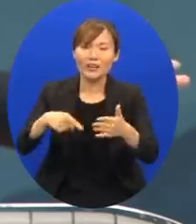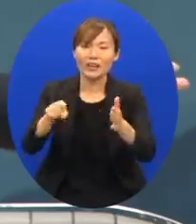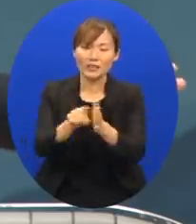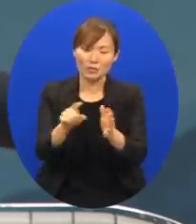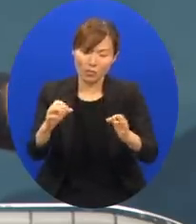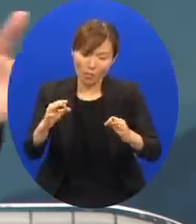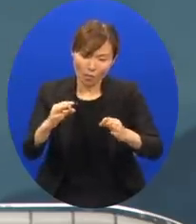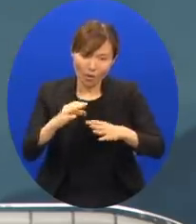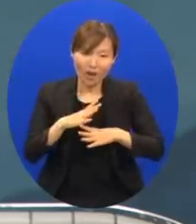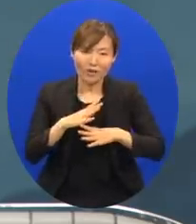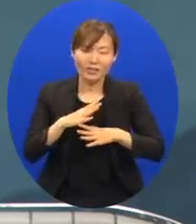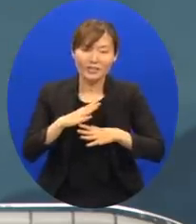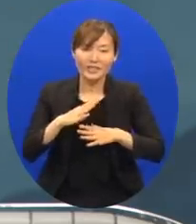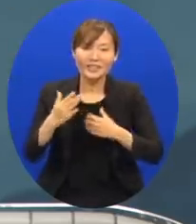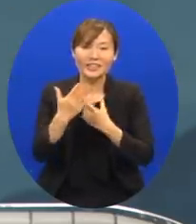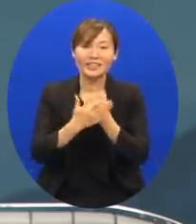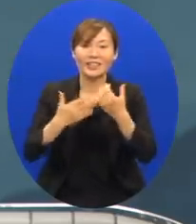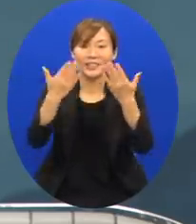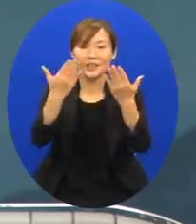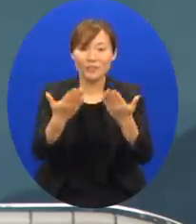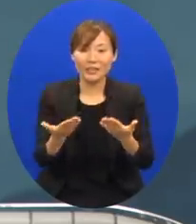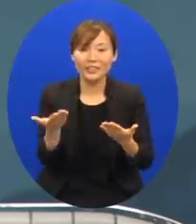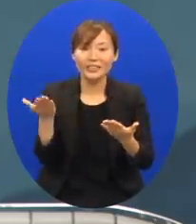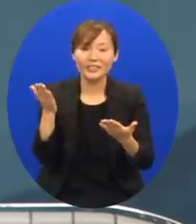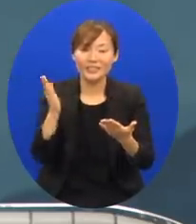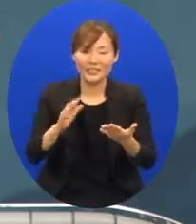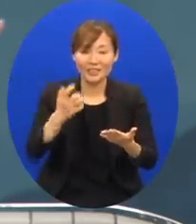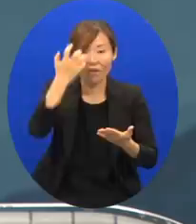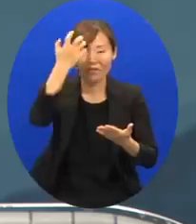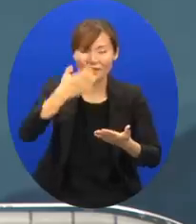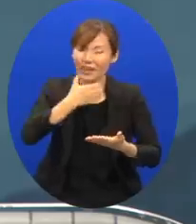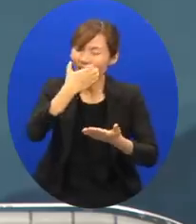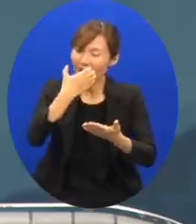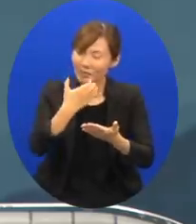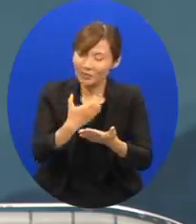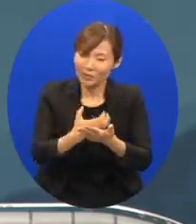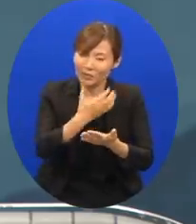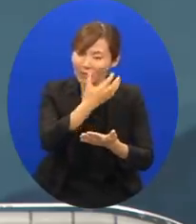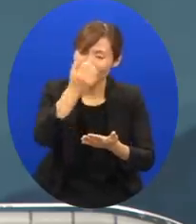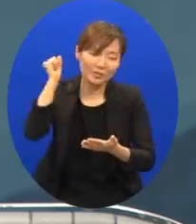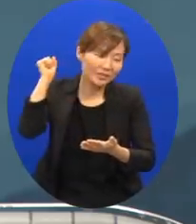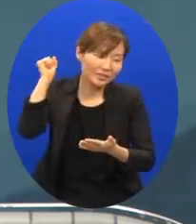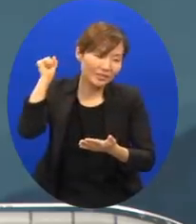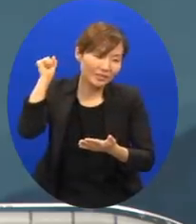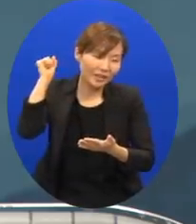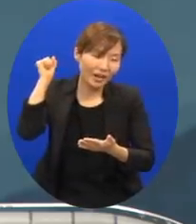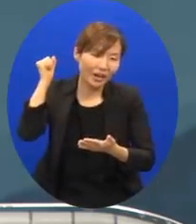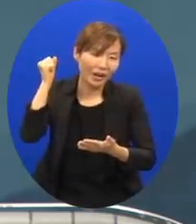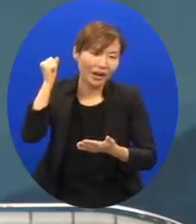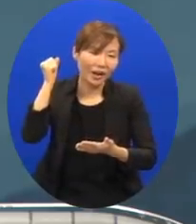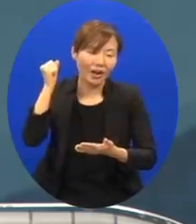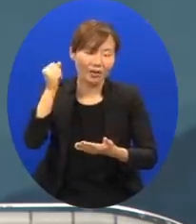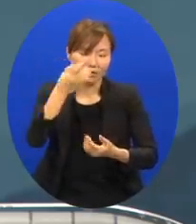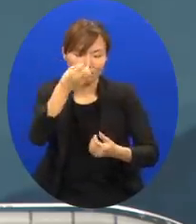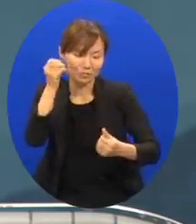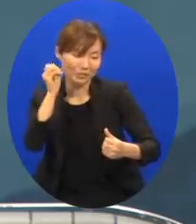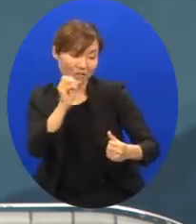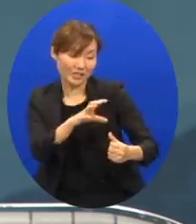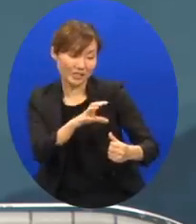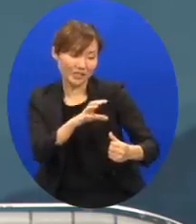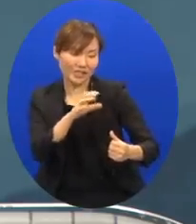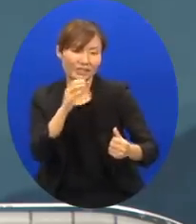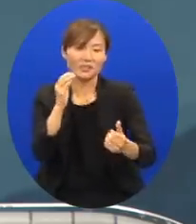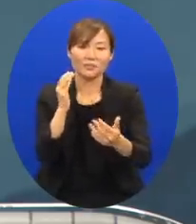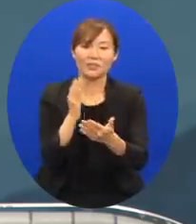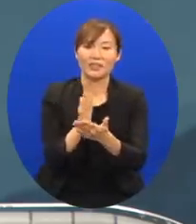은혜를 받았는데 그 성령의 감동을 무시하고 외면하고 그리고 성령을 거역하면 로 인해서